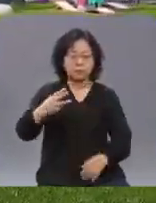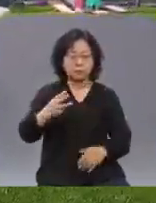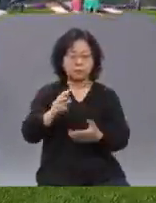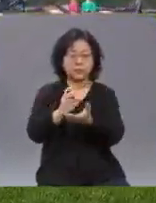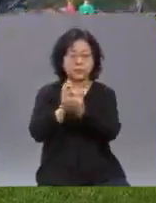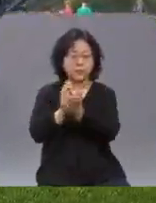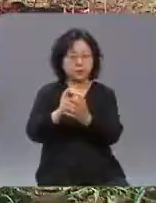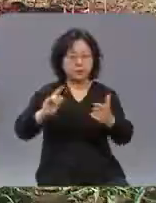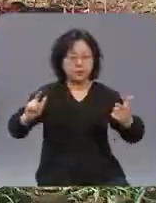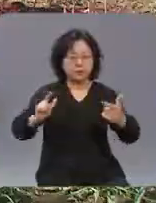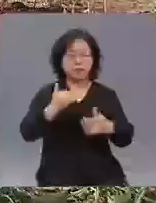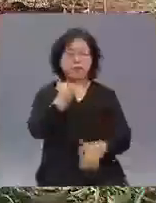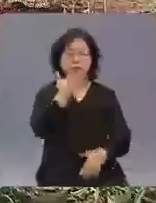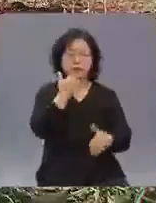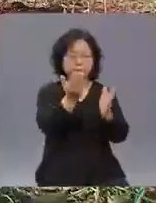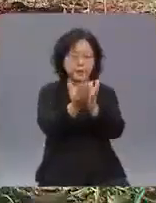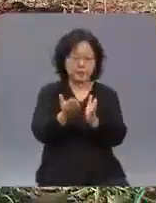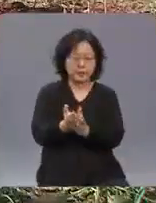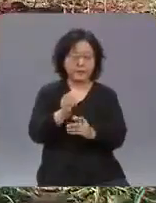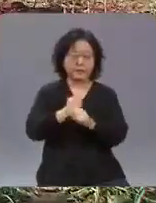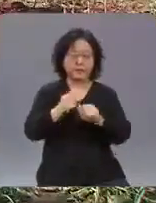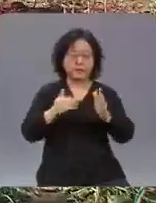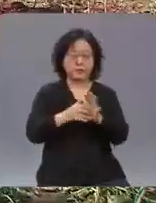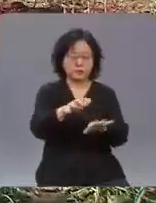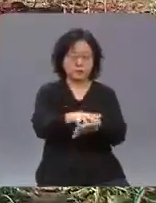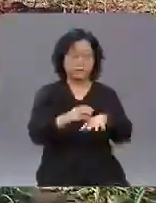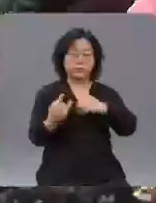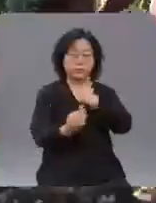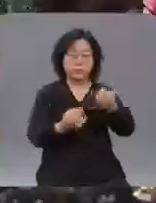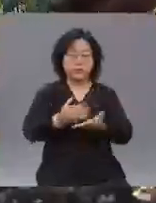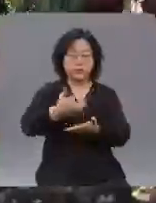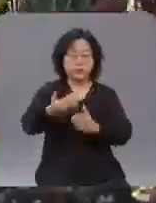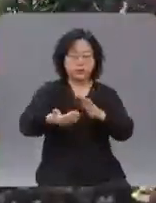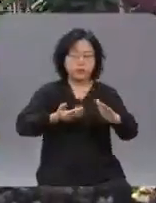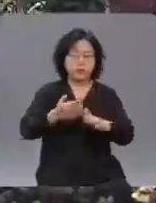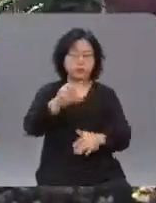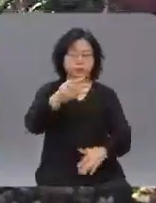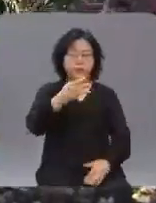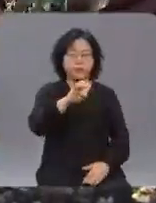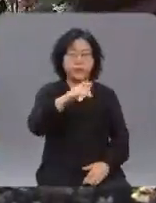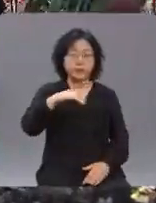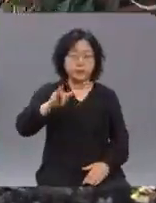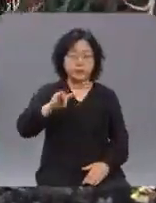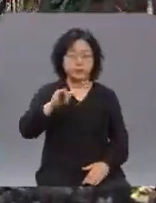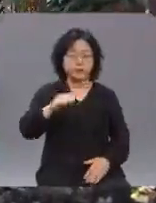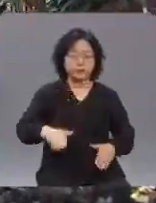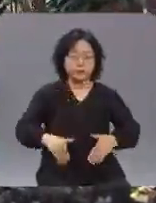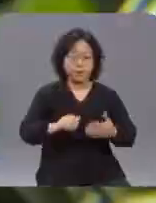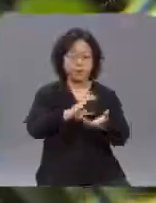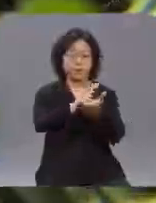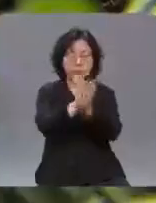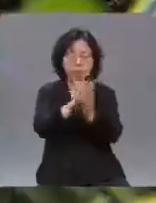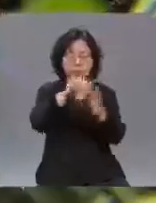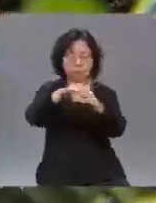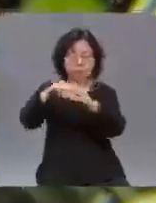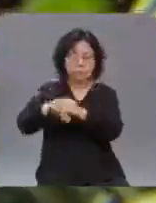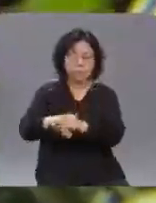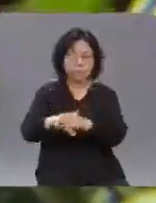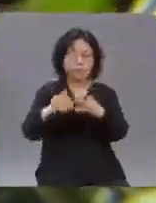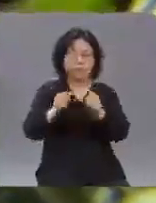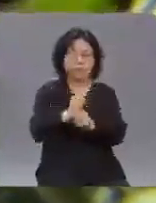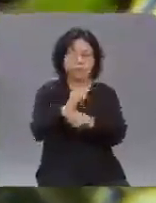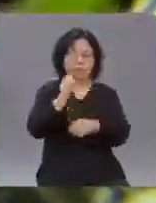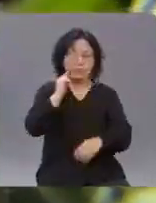맞춤정원도 들어섭니다 박람회 조직위는 개막 직전에 팬지와 튤립 등 돈꽃을 대고 심어서